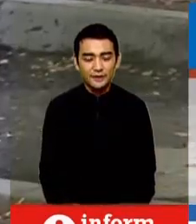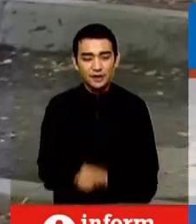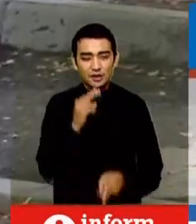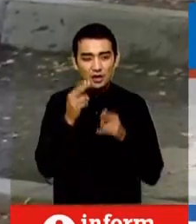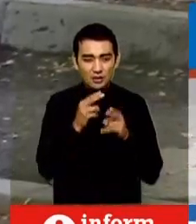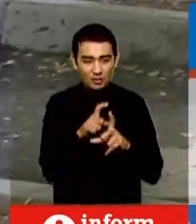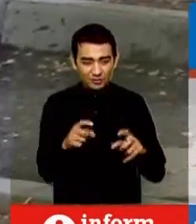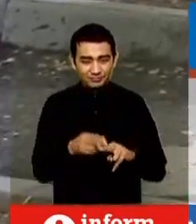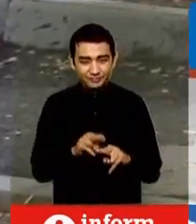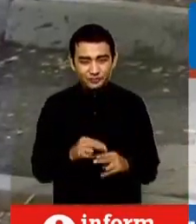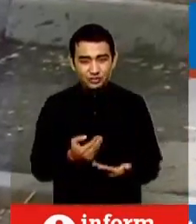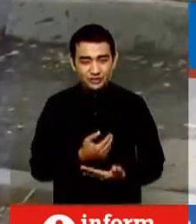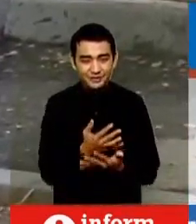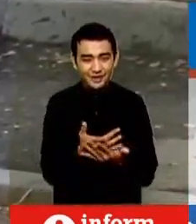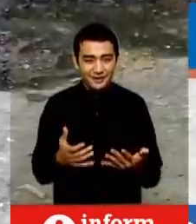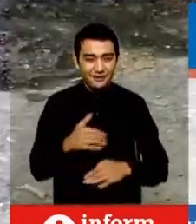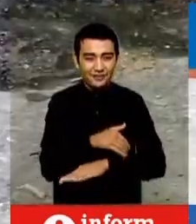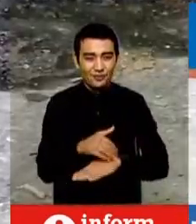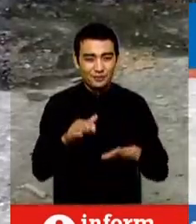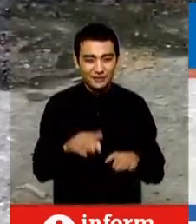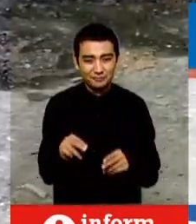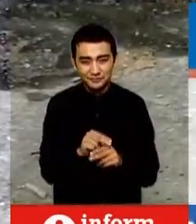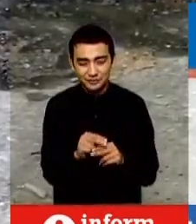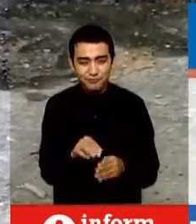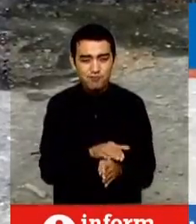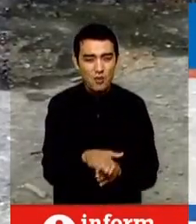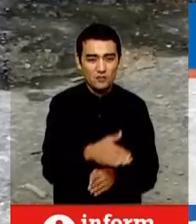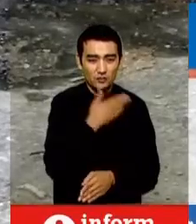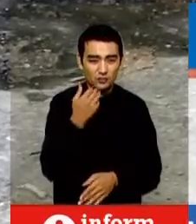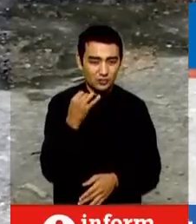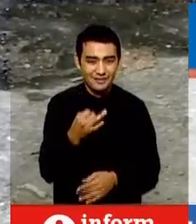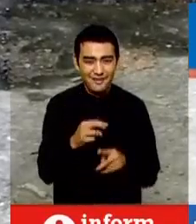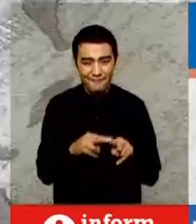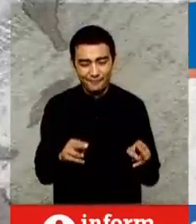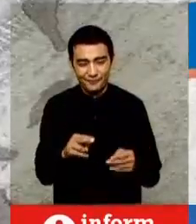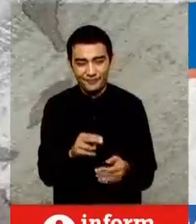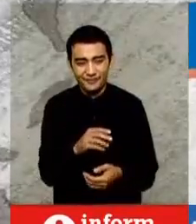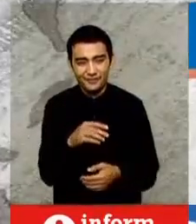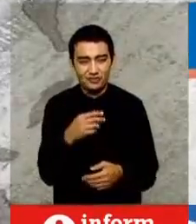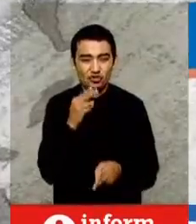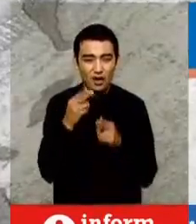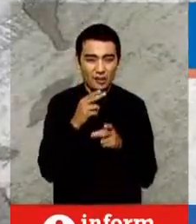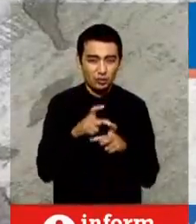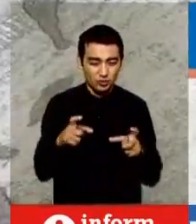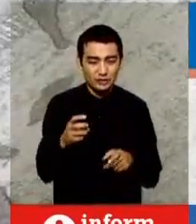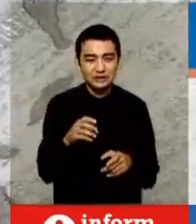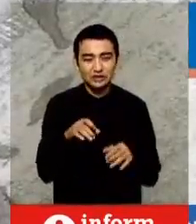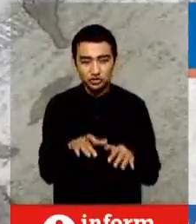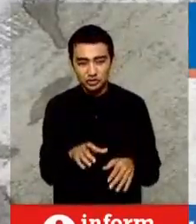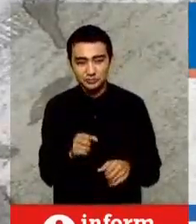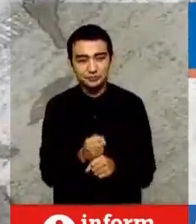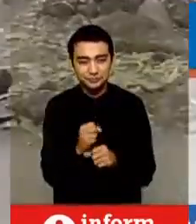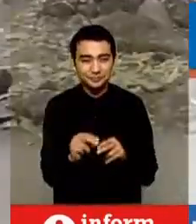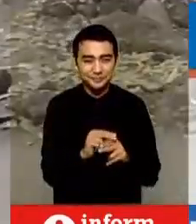Жалуются горожане и на то, что некоторые дворовые территории асфальтируют не полностью. В одном из таких дворов после обращения жильцов решили все-таки